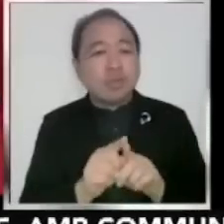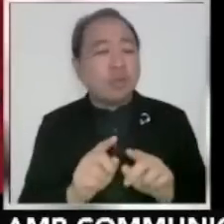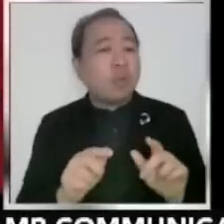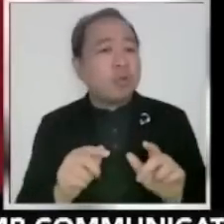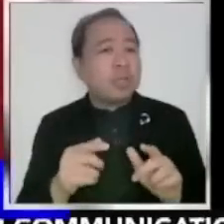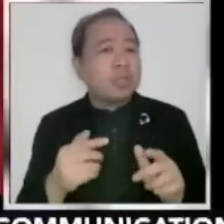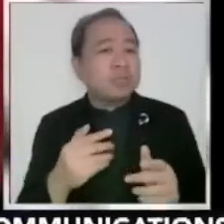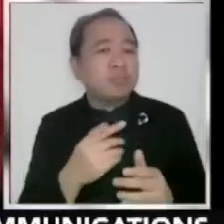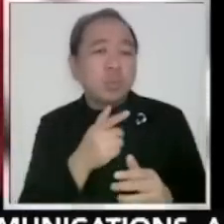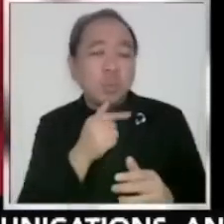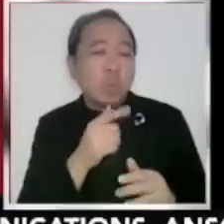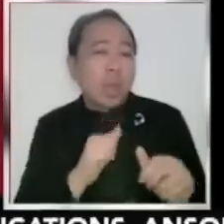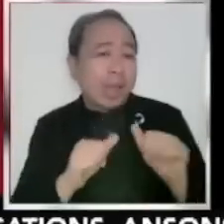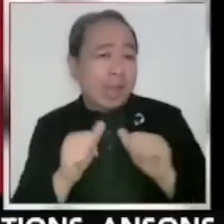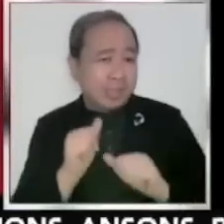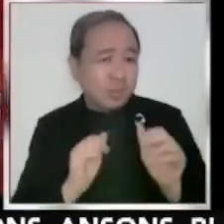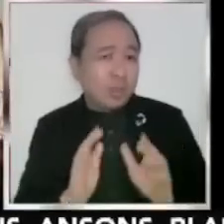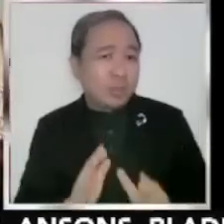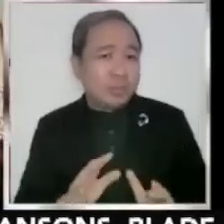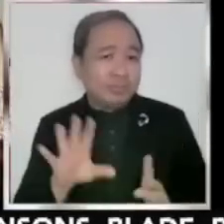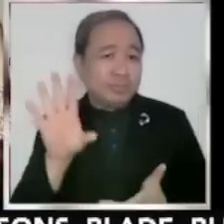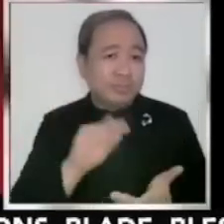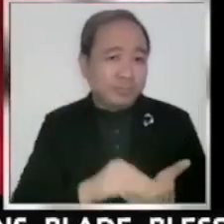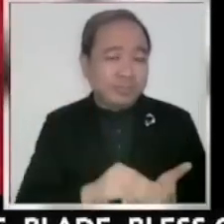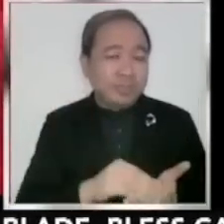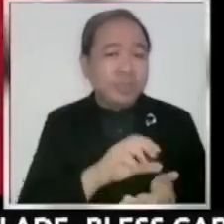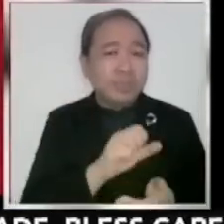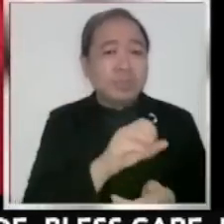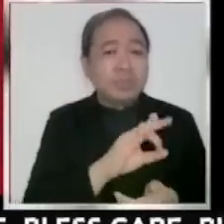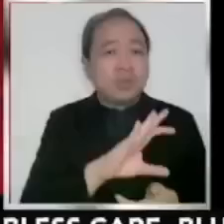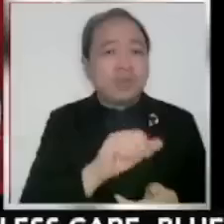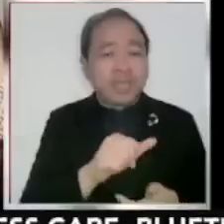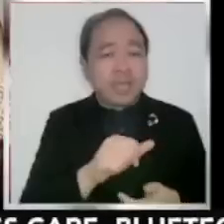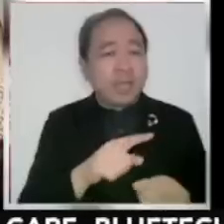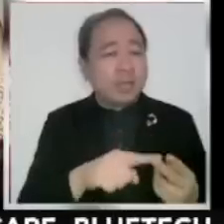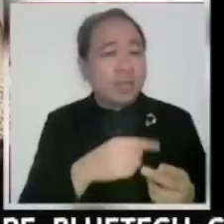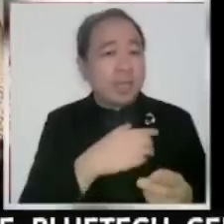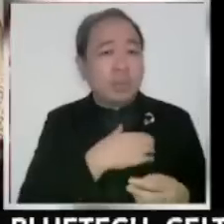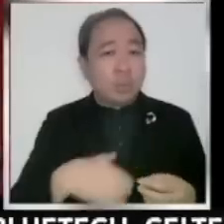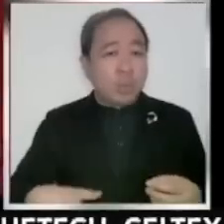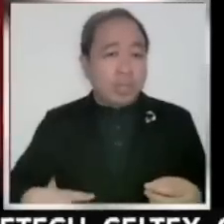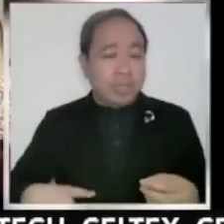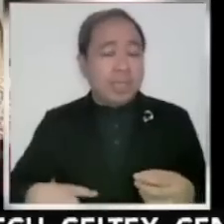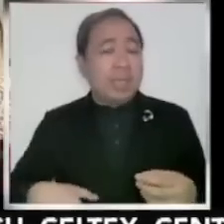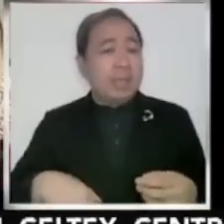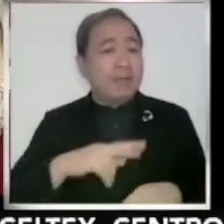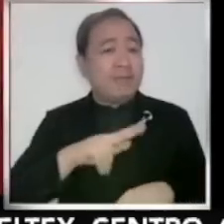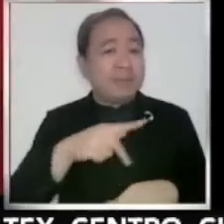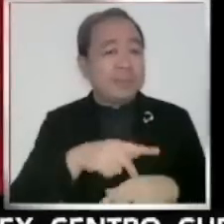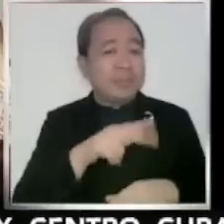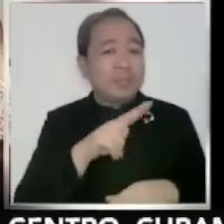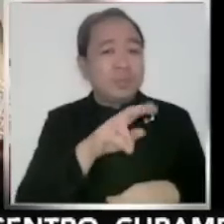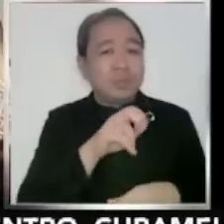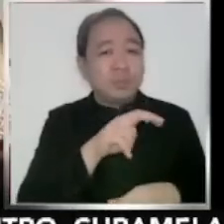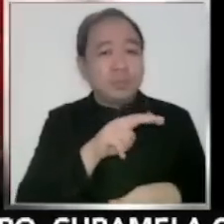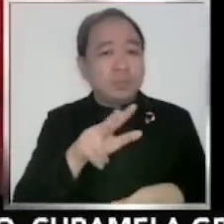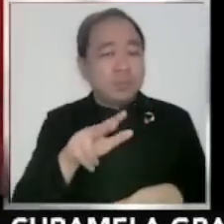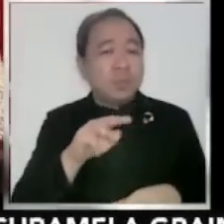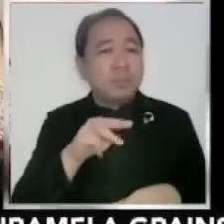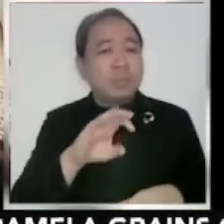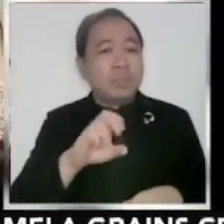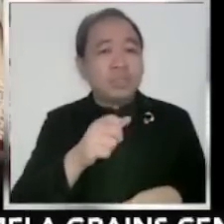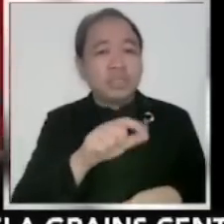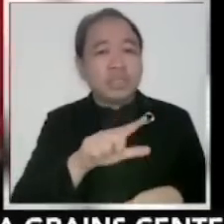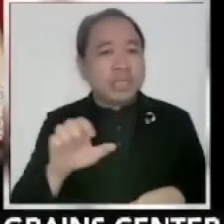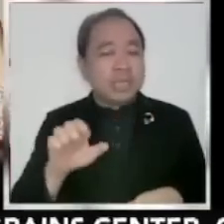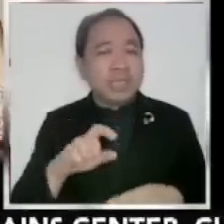Ang beauty queens na sina Miss Universe Philippines 2023, Michelle D. At Miss Supranational 2023 First